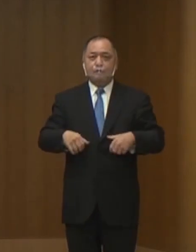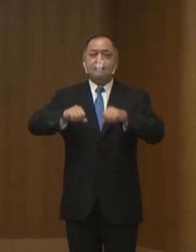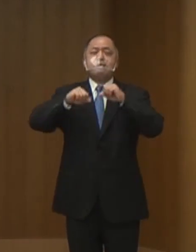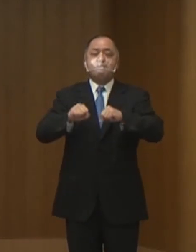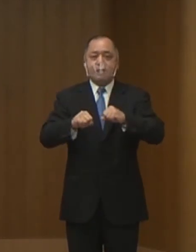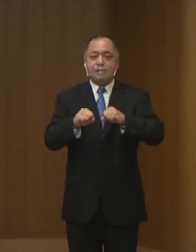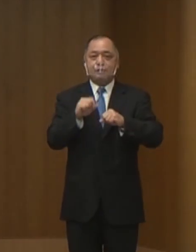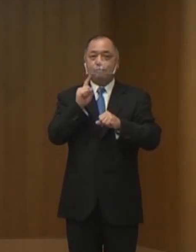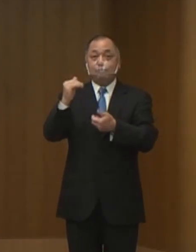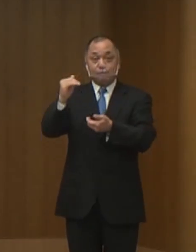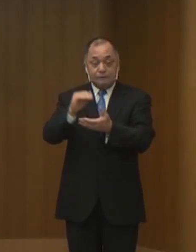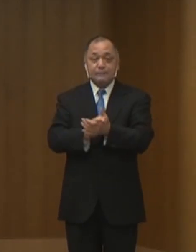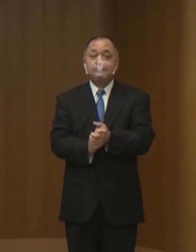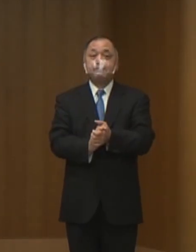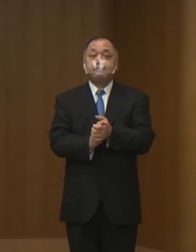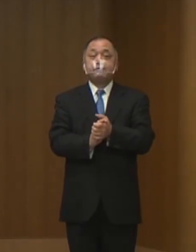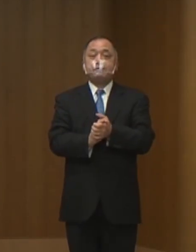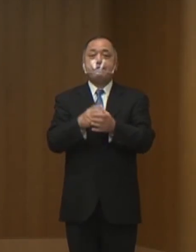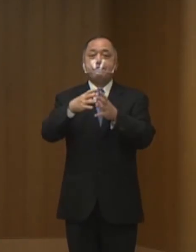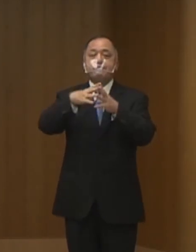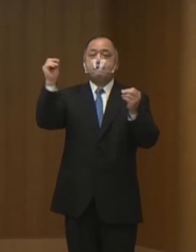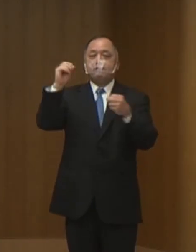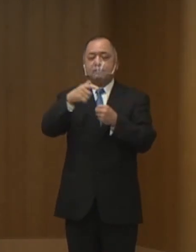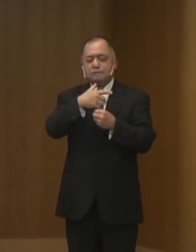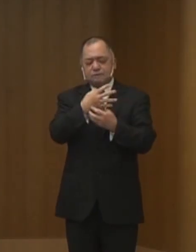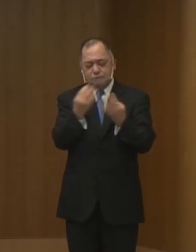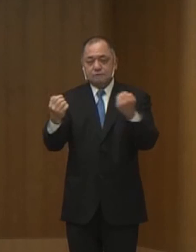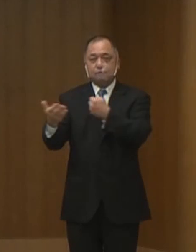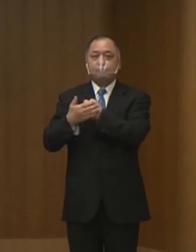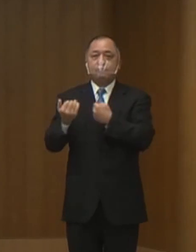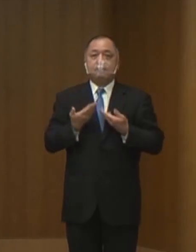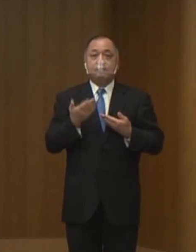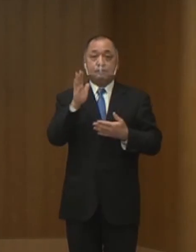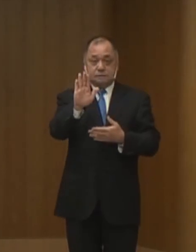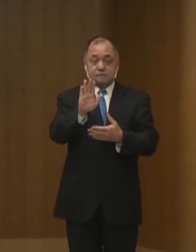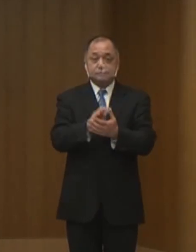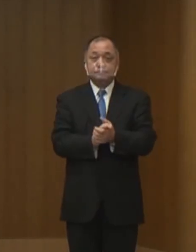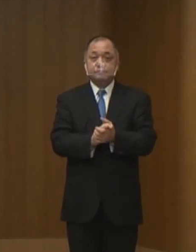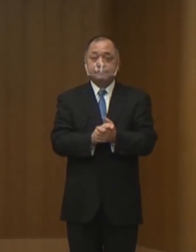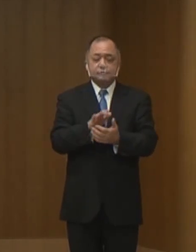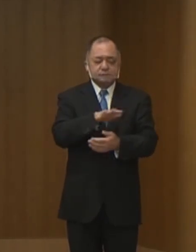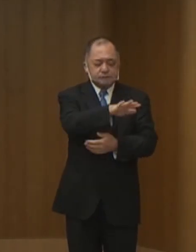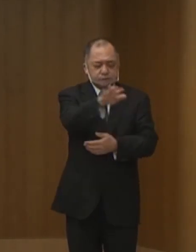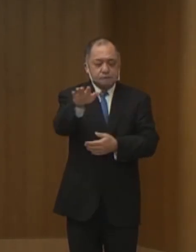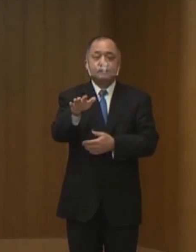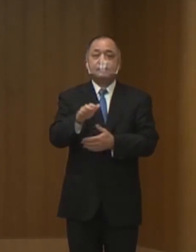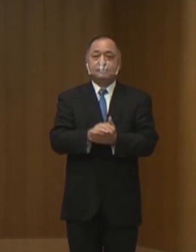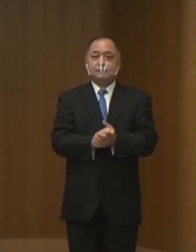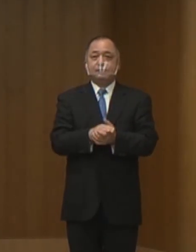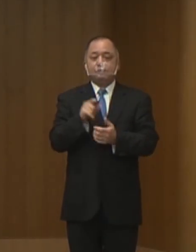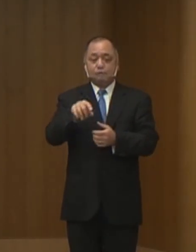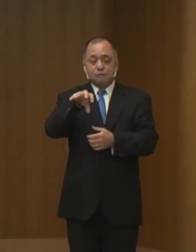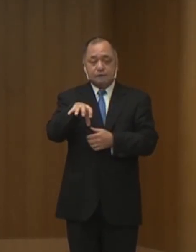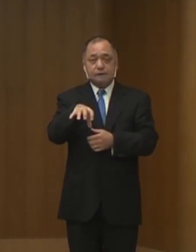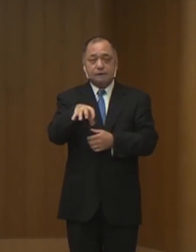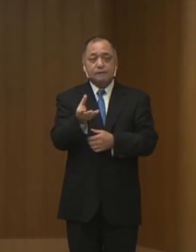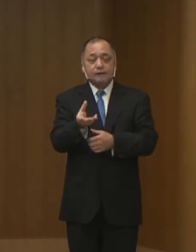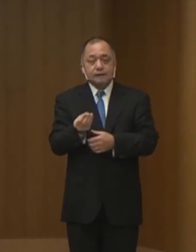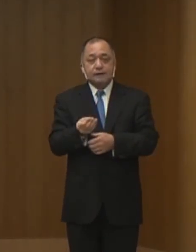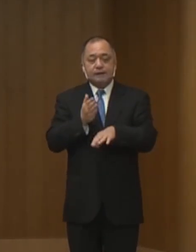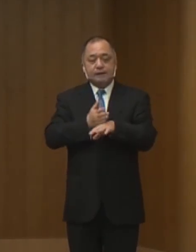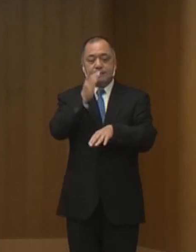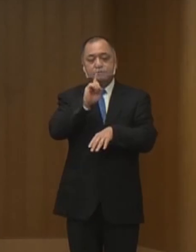張れということで、全国から本当に多くのご協力をいただいております。すべての皆さんにこの場をお借りして改めて、感謝申し上げ